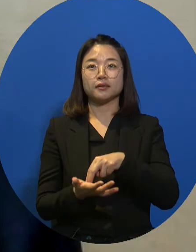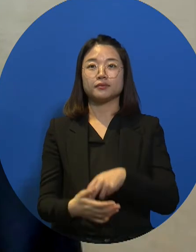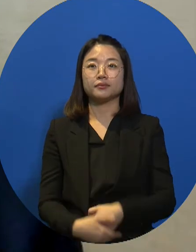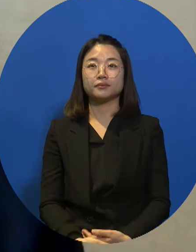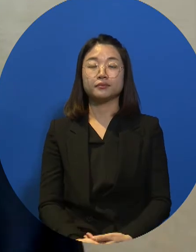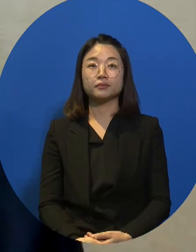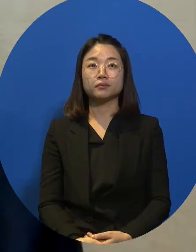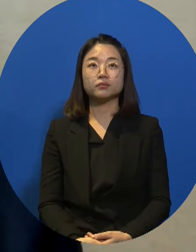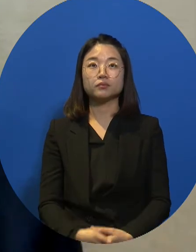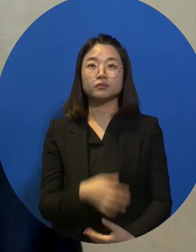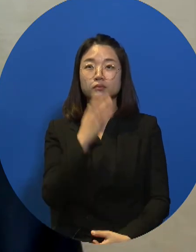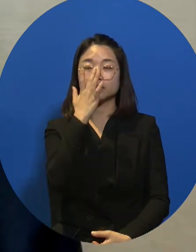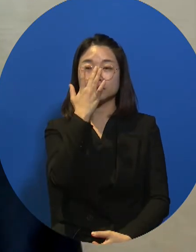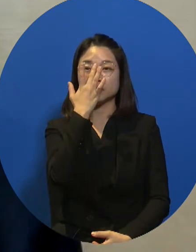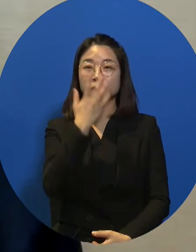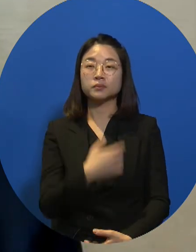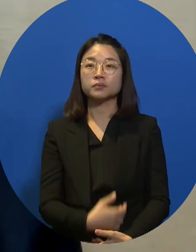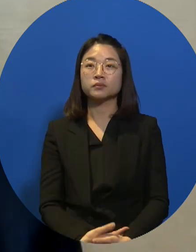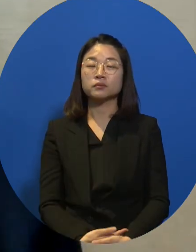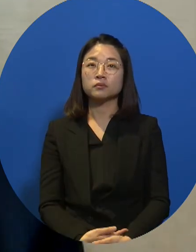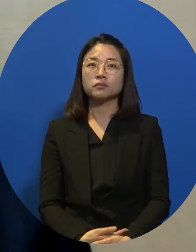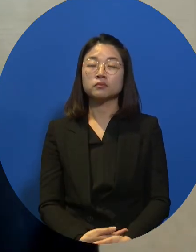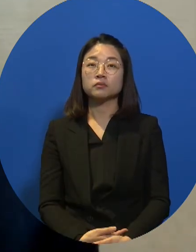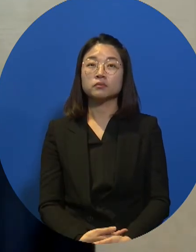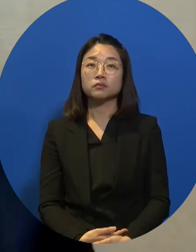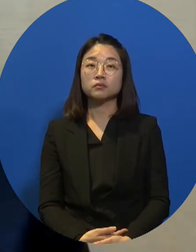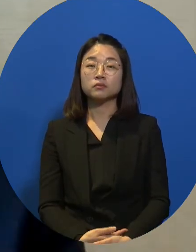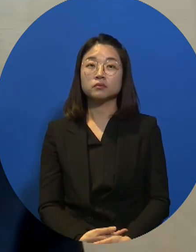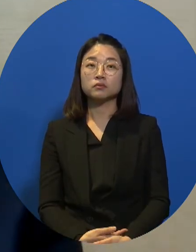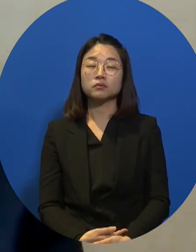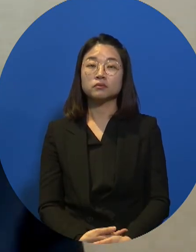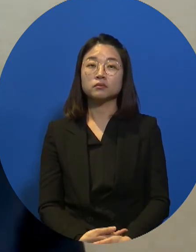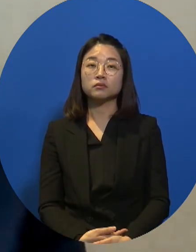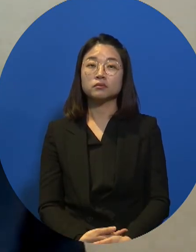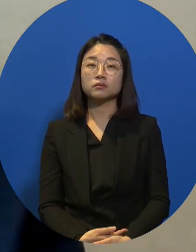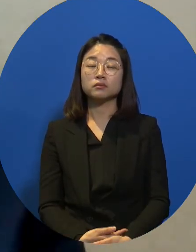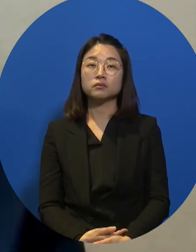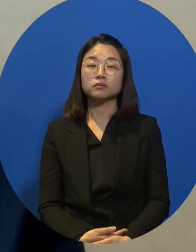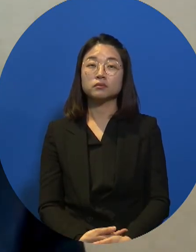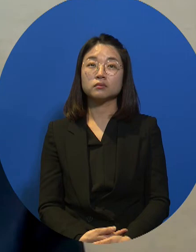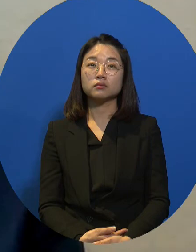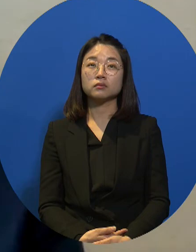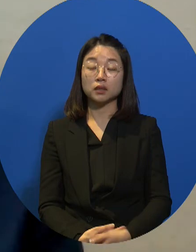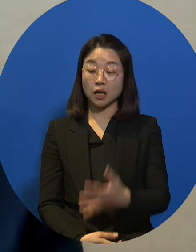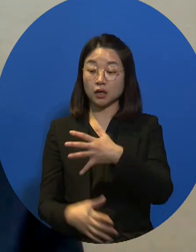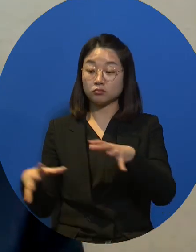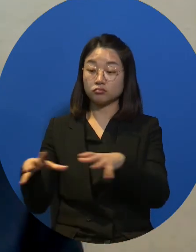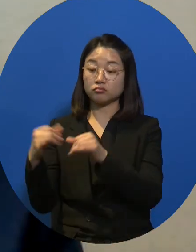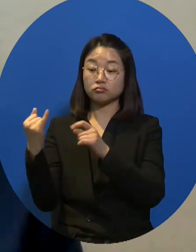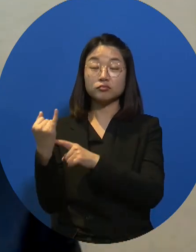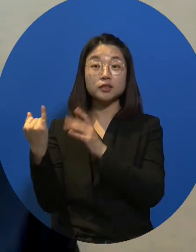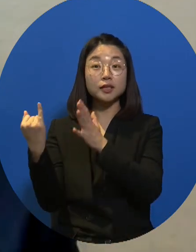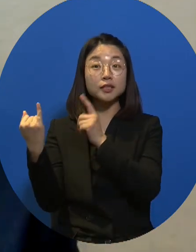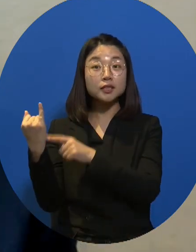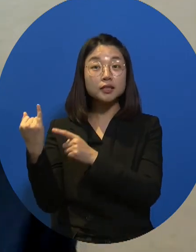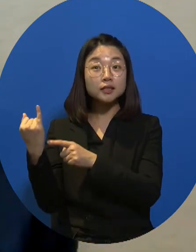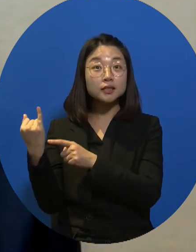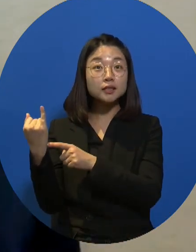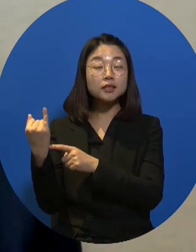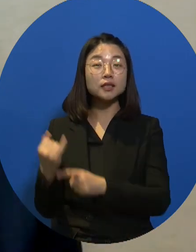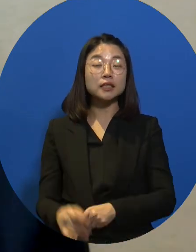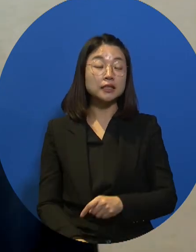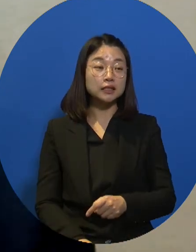진정제도의 이제 실효성을 강화하기 위한 방안에 대해서 좀 전에 김성윤 국장님 말씀해 주신 바와 같이